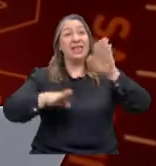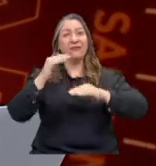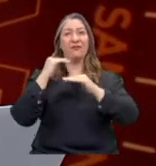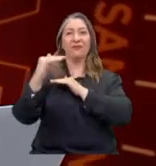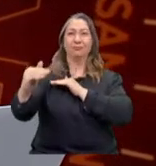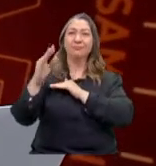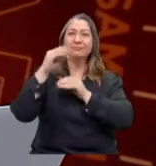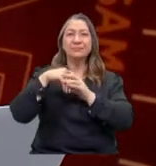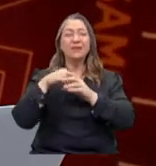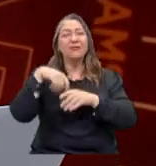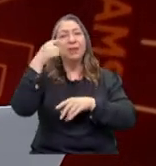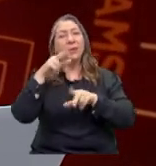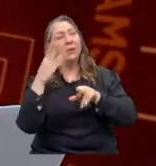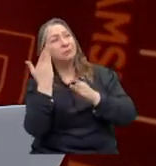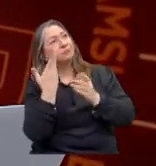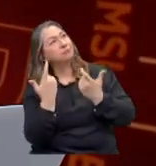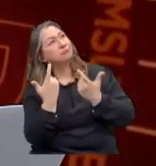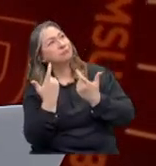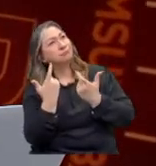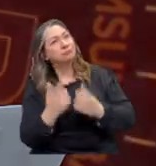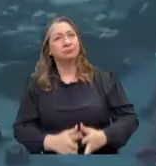vatandaşlar tarafından film gibi izlendi.